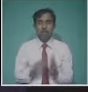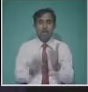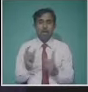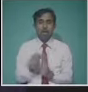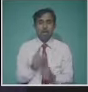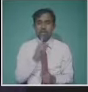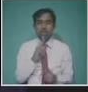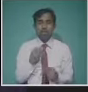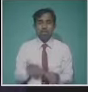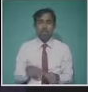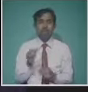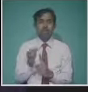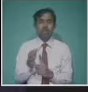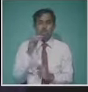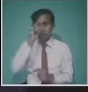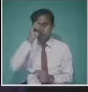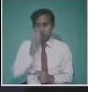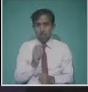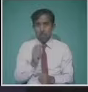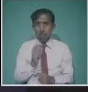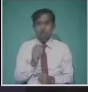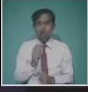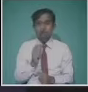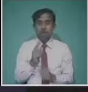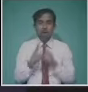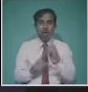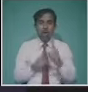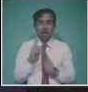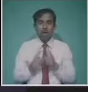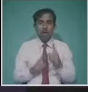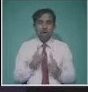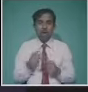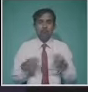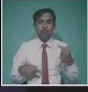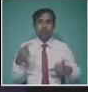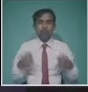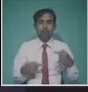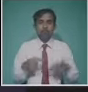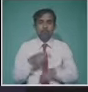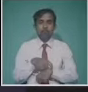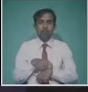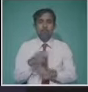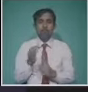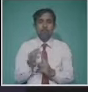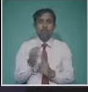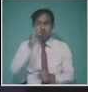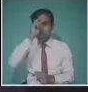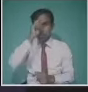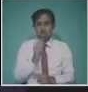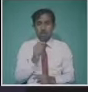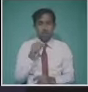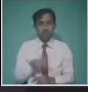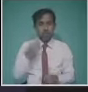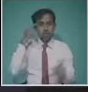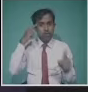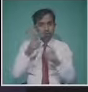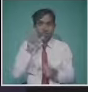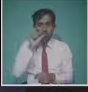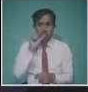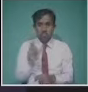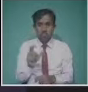ඇමතුමාගෙන් කරනකම මම දන්නවා ජනාධිපතිතුමාගේ කතාවක් පිළිබඳ විවාදයක් ගන්න වෙලාවේ අතිගරු ජනාධිපතිතුමා මේ පිළිබඳ අවධානය